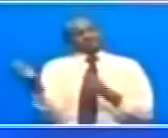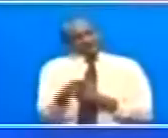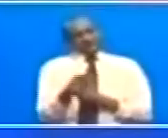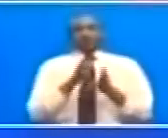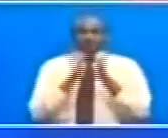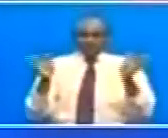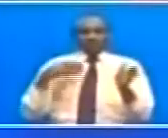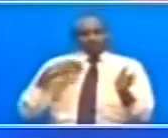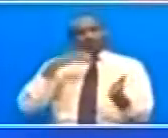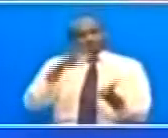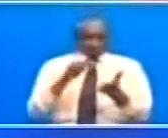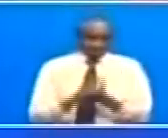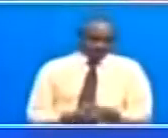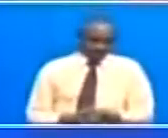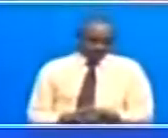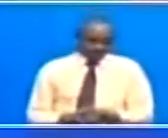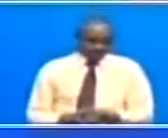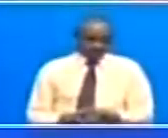wa umma. Maafisa